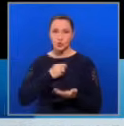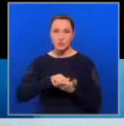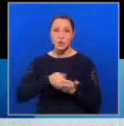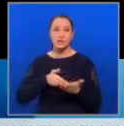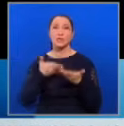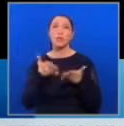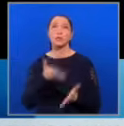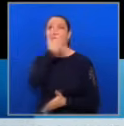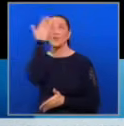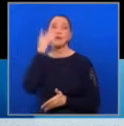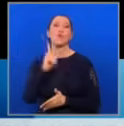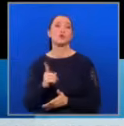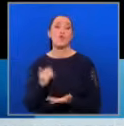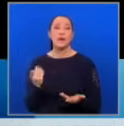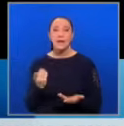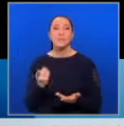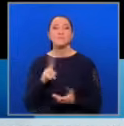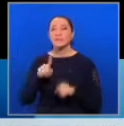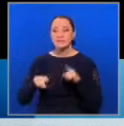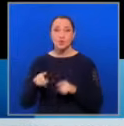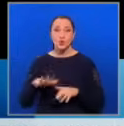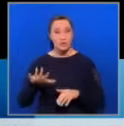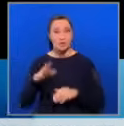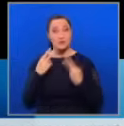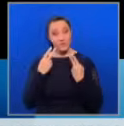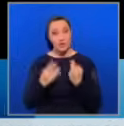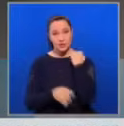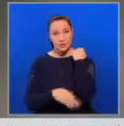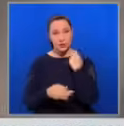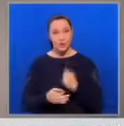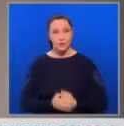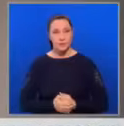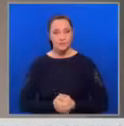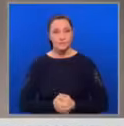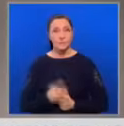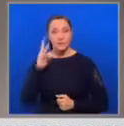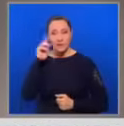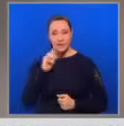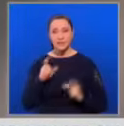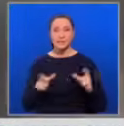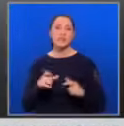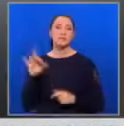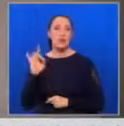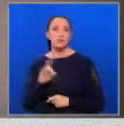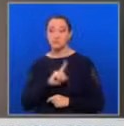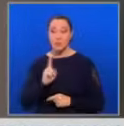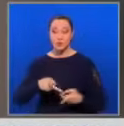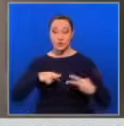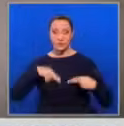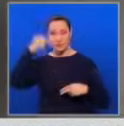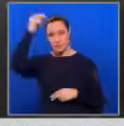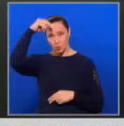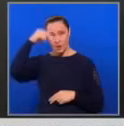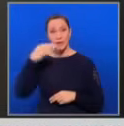води форсмажорно обстоятелство но хронологията предлагам да чуем сега три дни семейство ралчеви не може да се прибере у